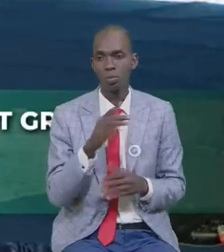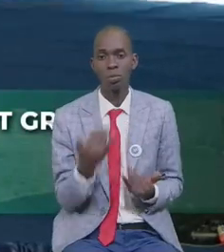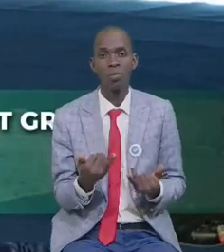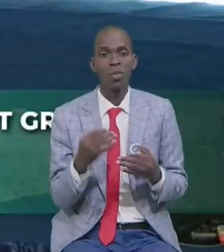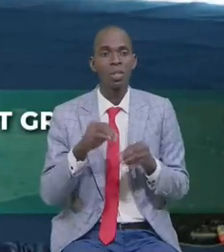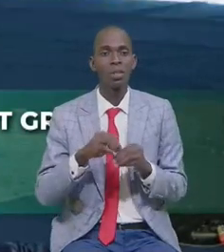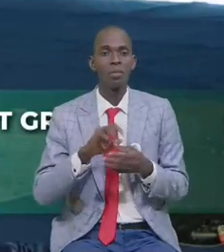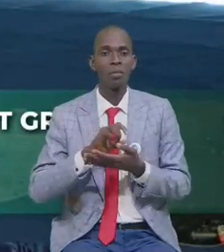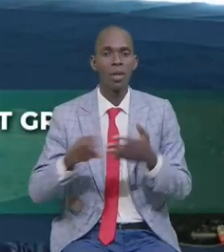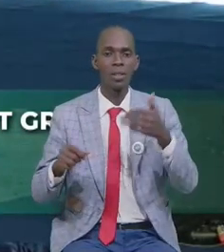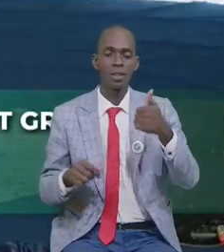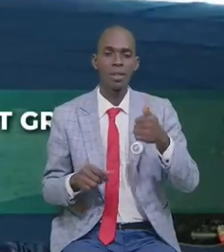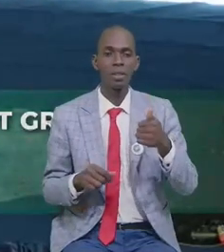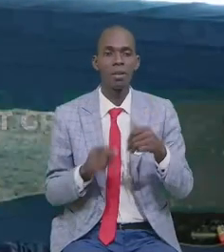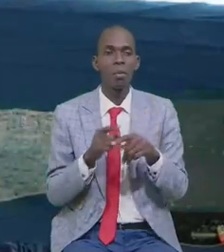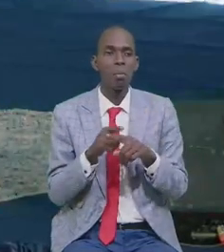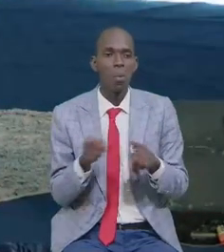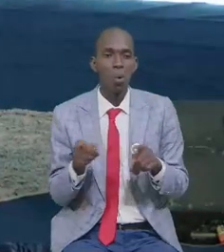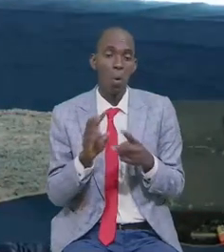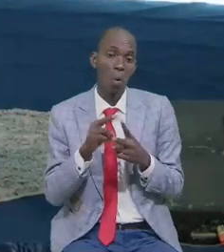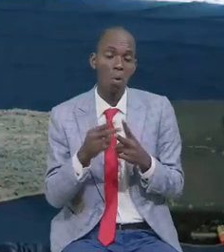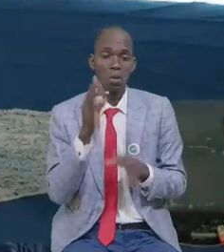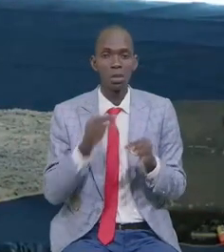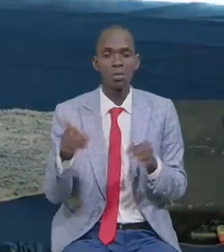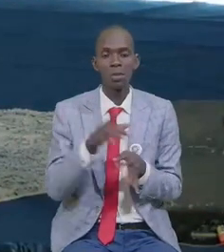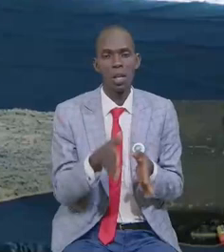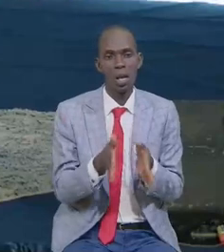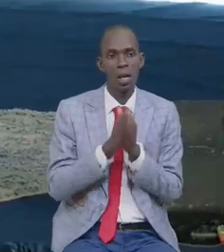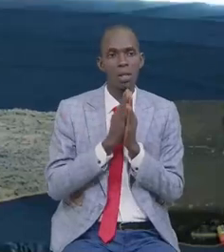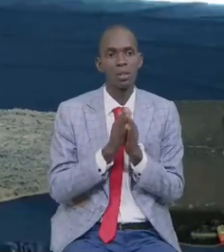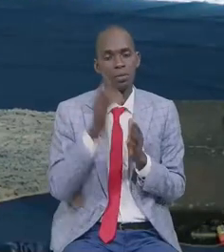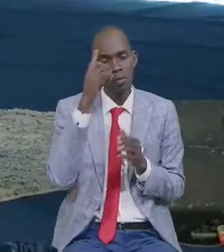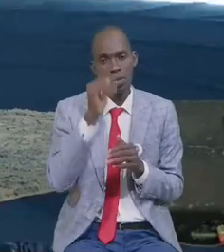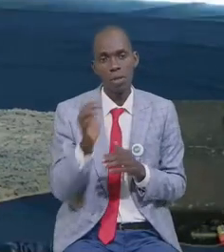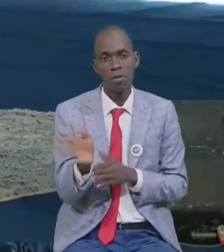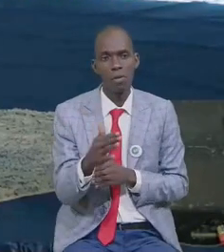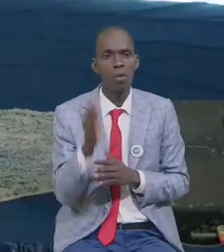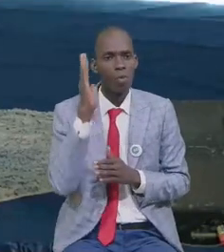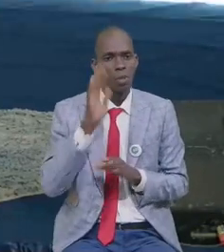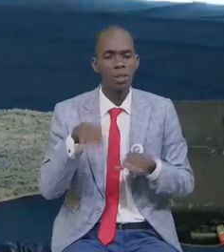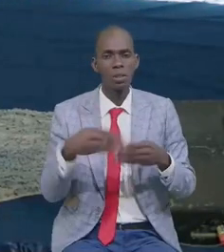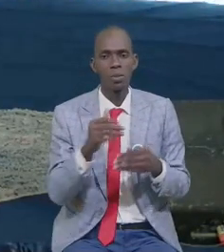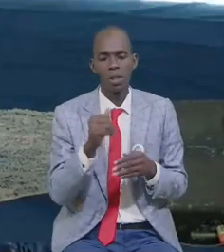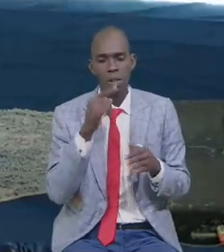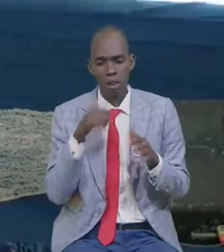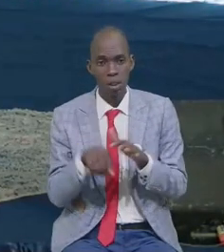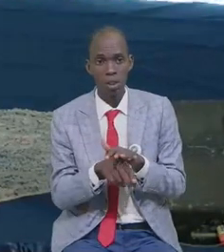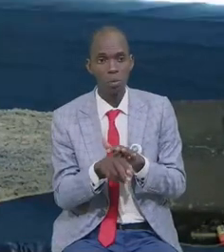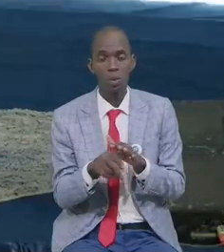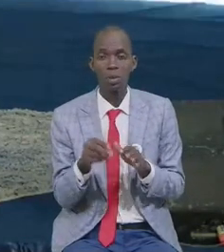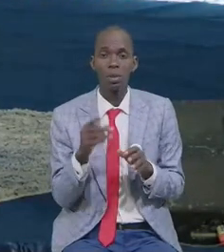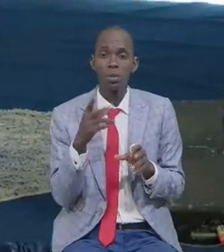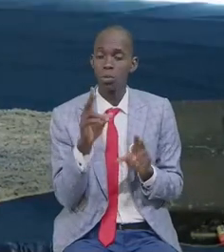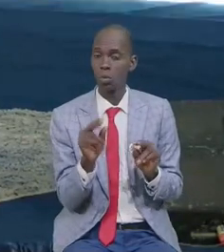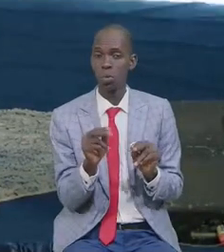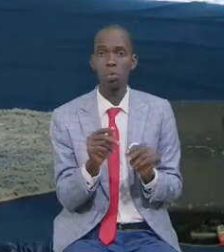verset 10, ou s'il demande un poisson, lui donnera-t-il un serpent? La réponse est évidente,